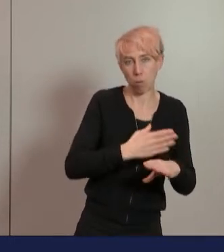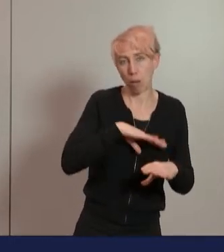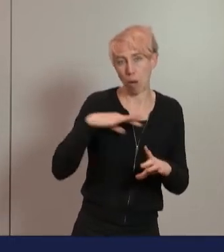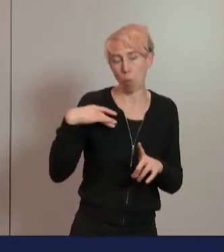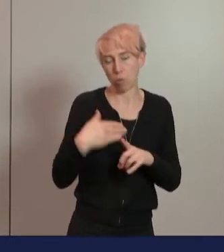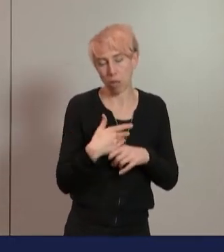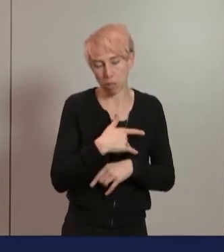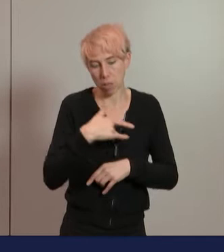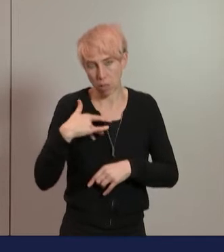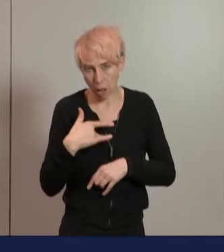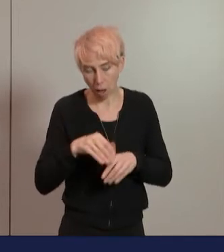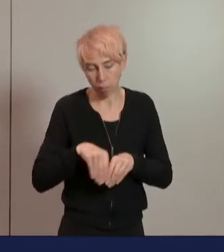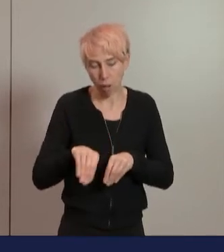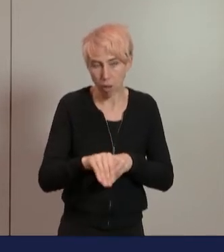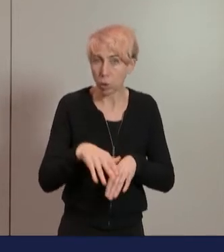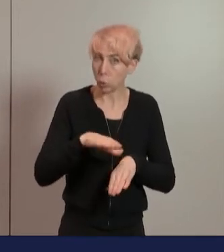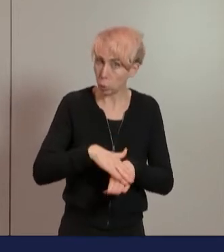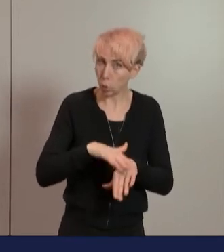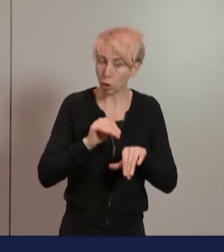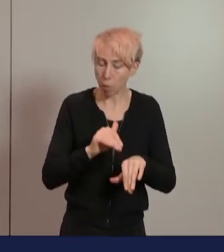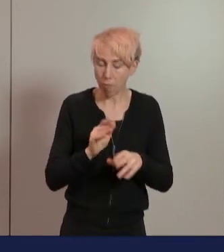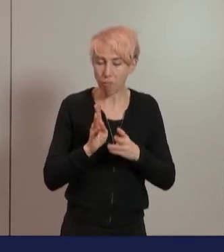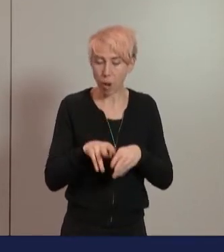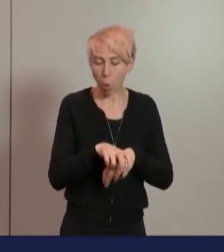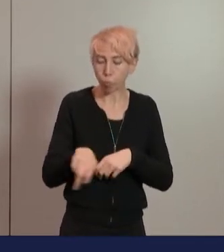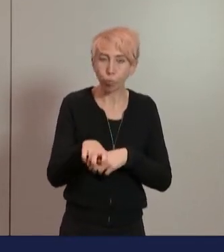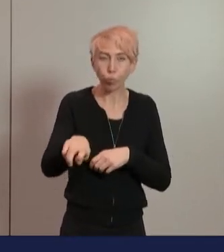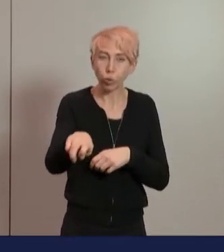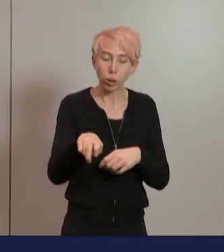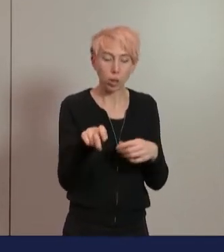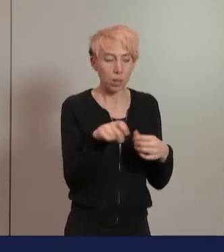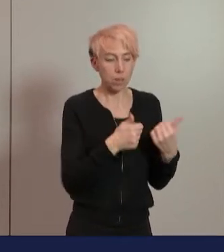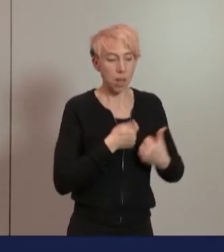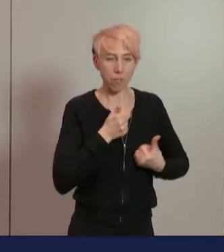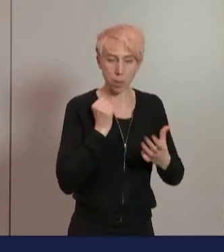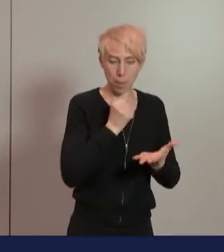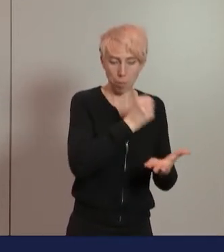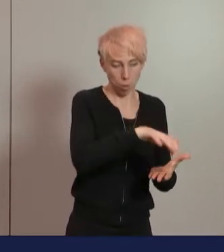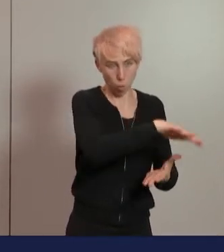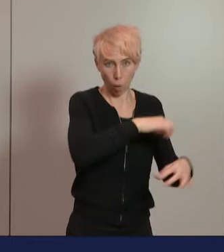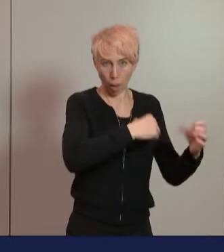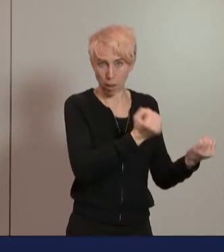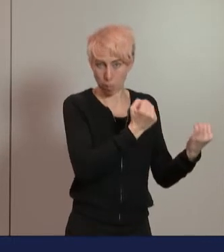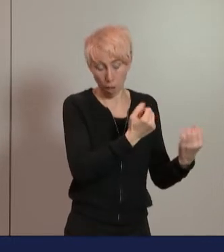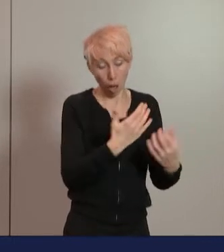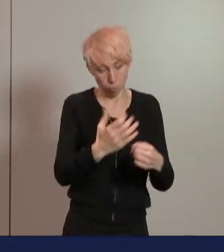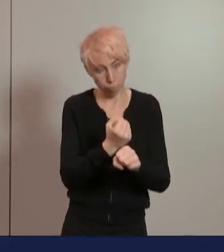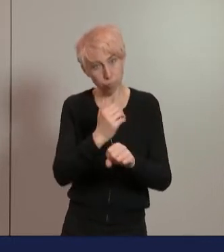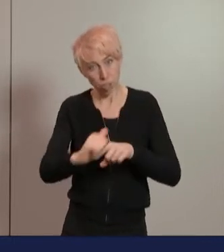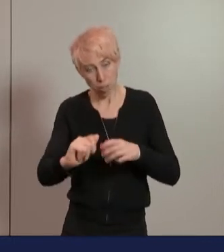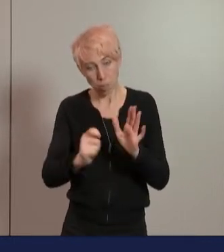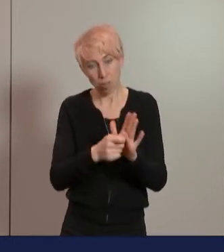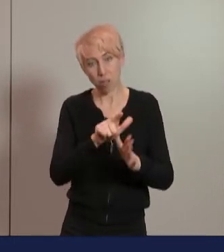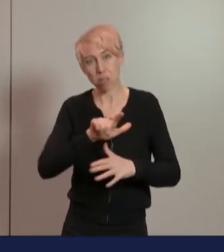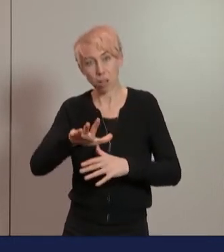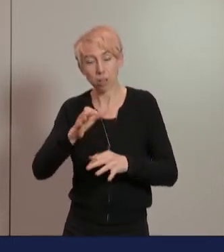contexte sanitaire. Pour autant, le circuit vélo animé par le service patrimoine a pu se dérouler et a été organisé le 25